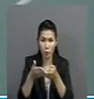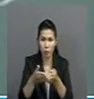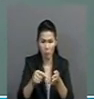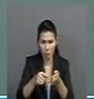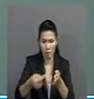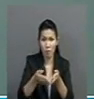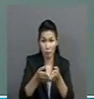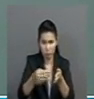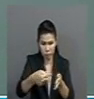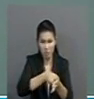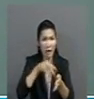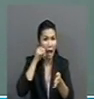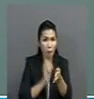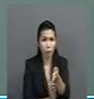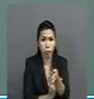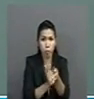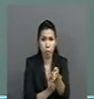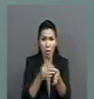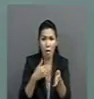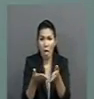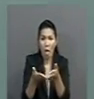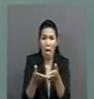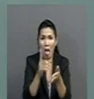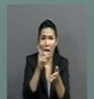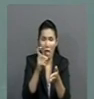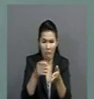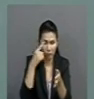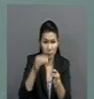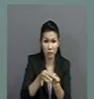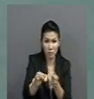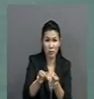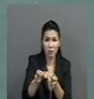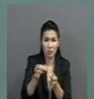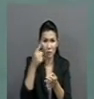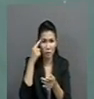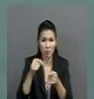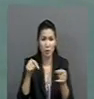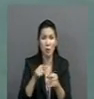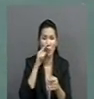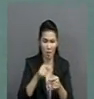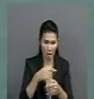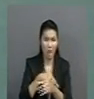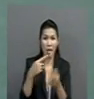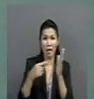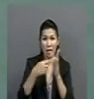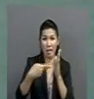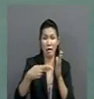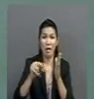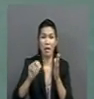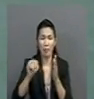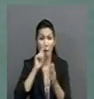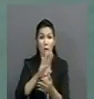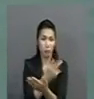ที่บริเวณท้ายเรือแล้วก็ไม่สามารถควบคุมเรือได ้ ที ่ระยะ2ไมล์จากกระโจมไฟแหลมพรหมเทพตำบลราวัยอำเภอ